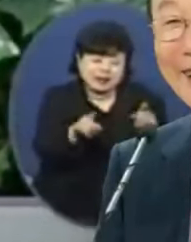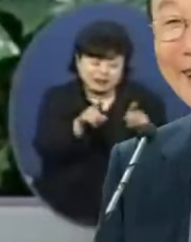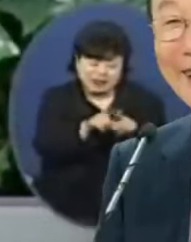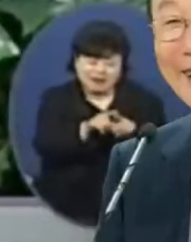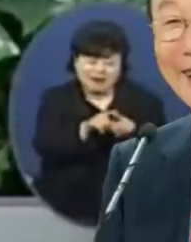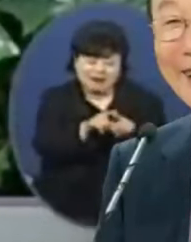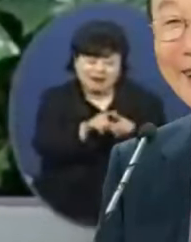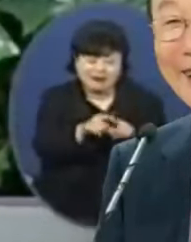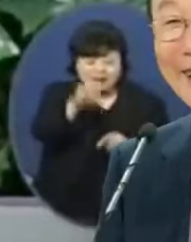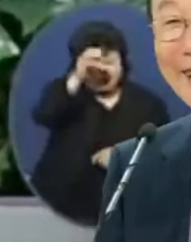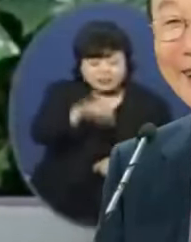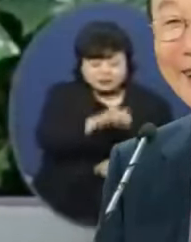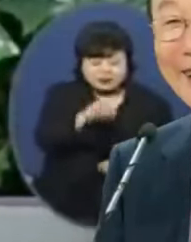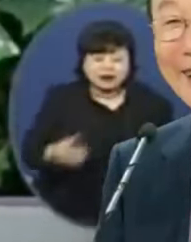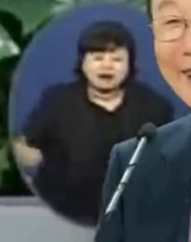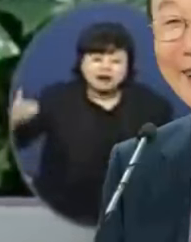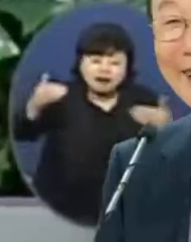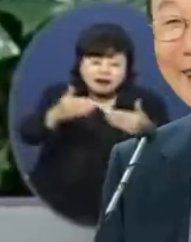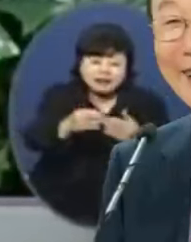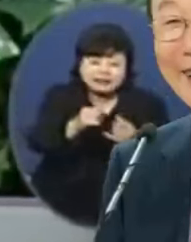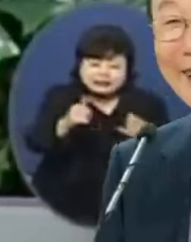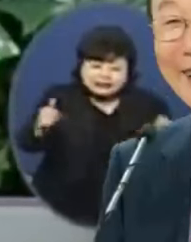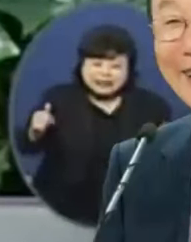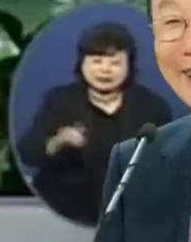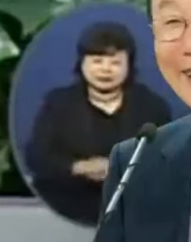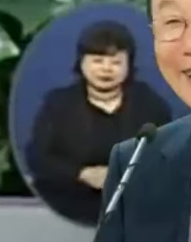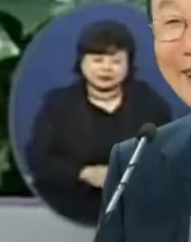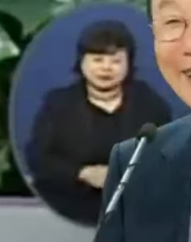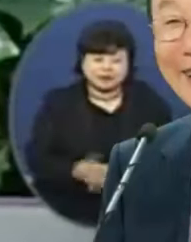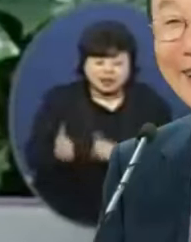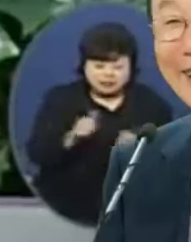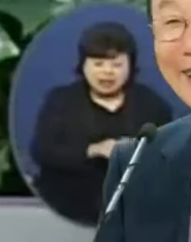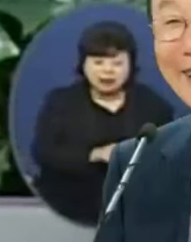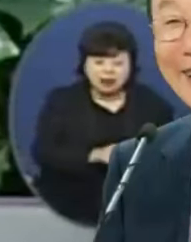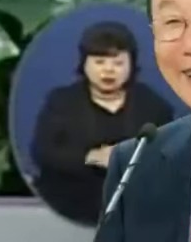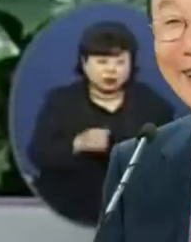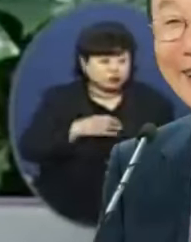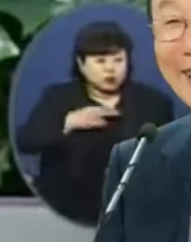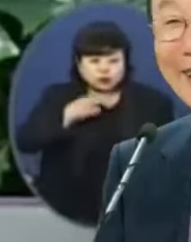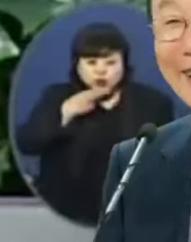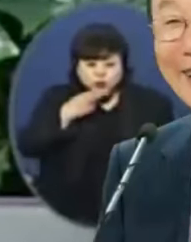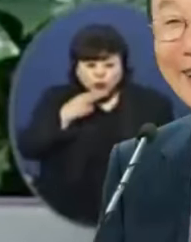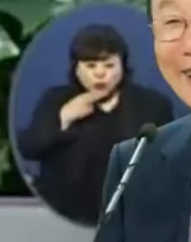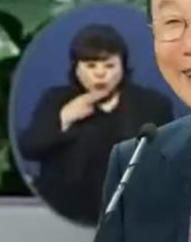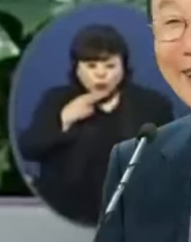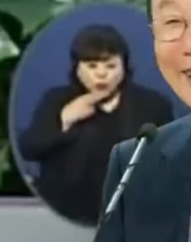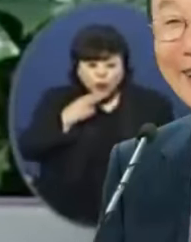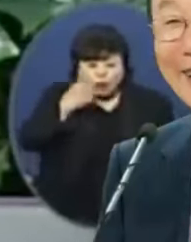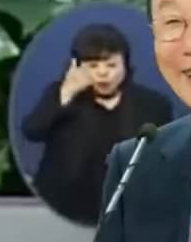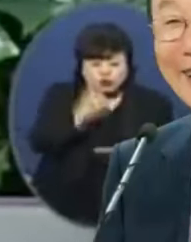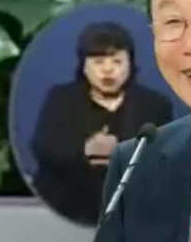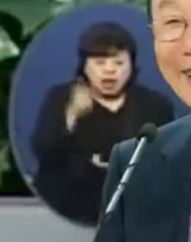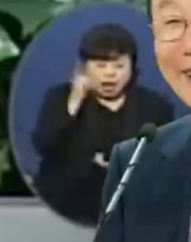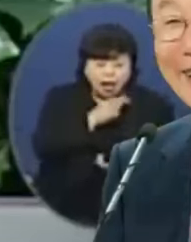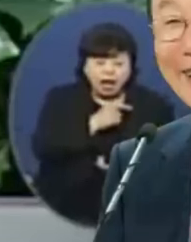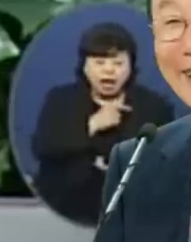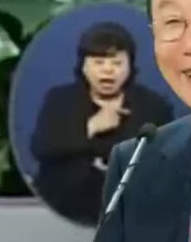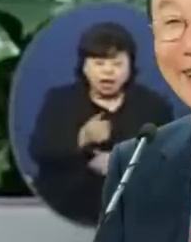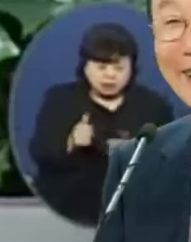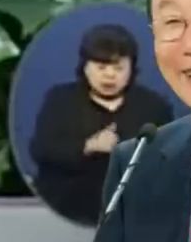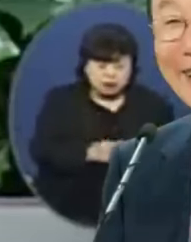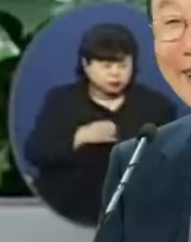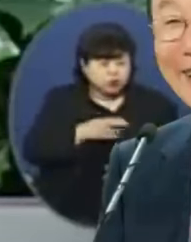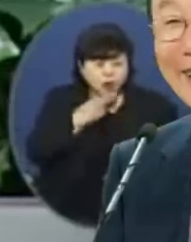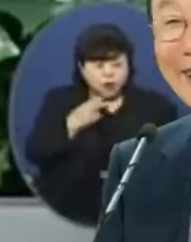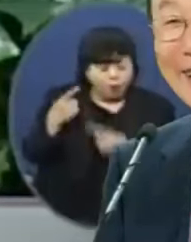계십니다. 십자가를 끌어안는 사람은 어떠한 사망의 세력도 무섭지 않습니다. 죄악의 사망도 물론 무섭지